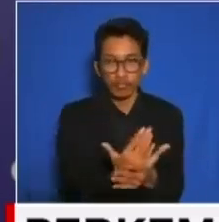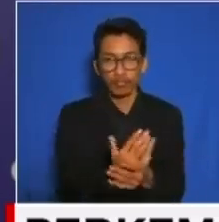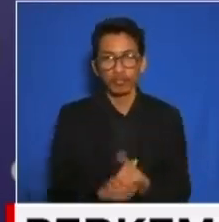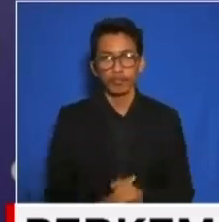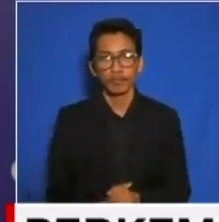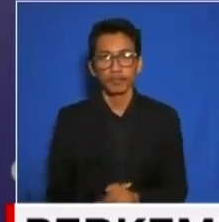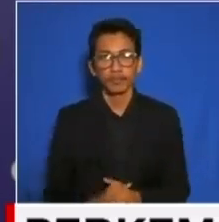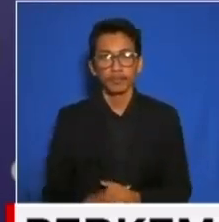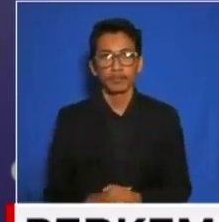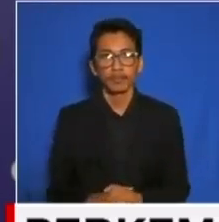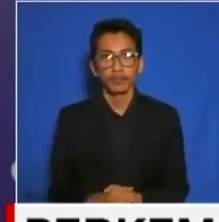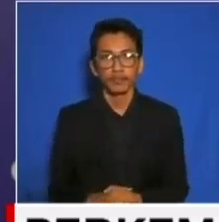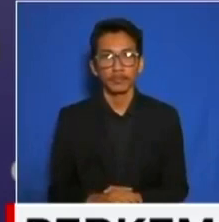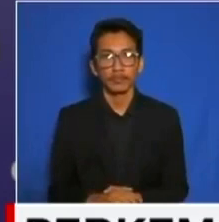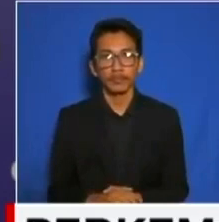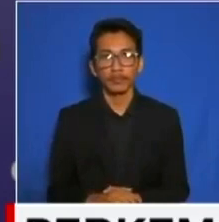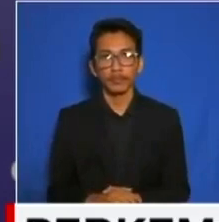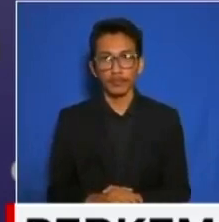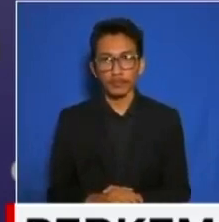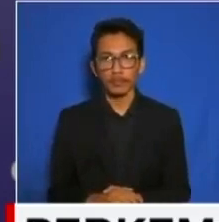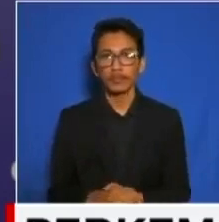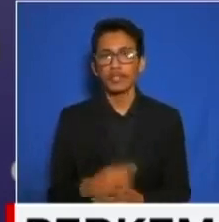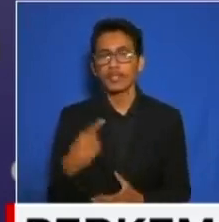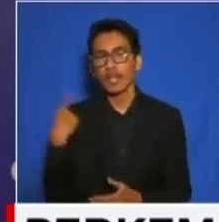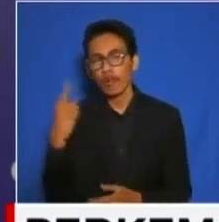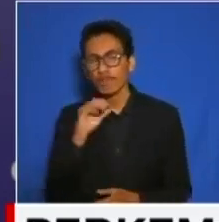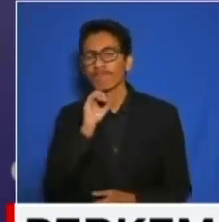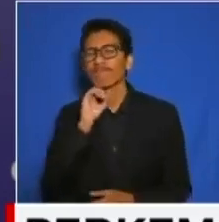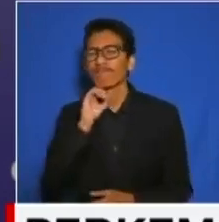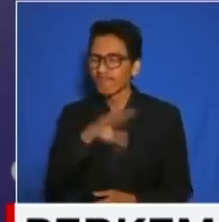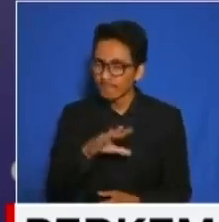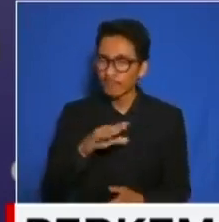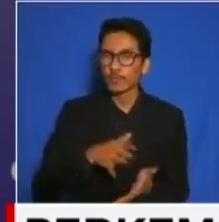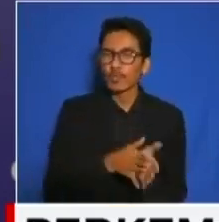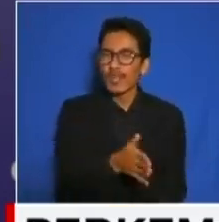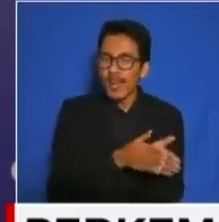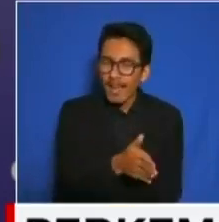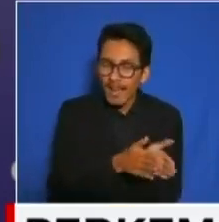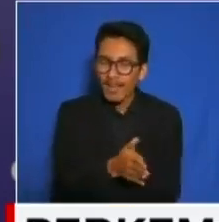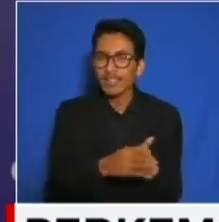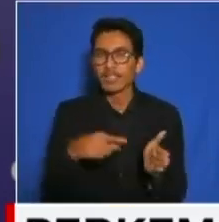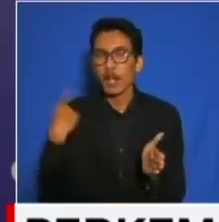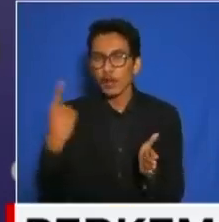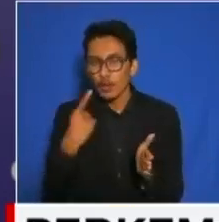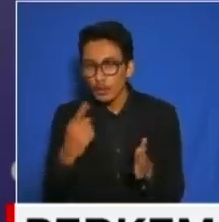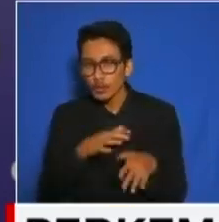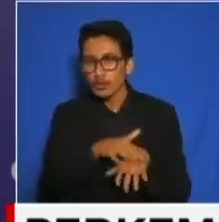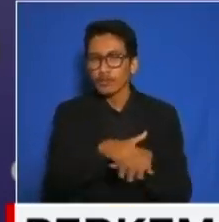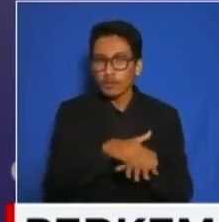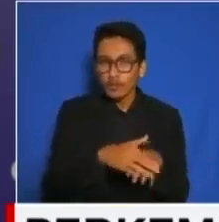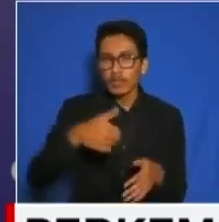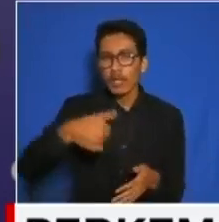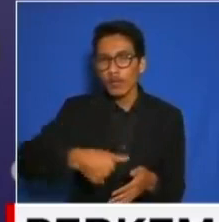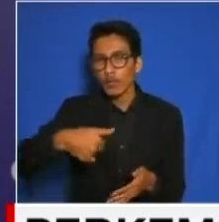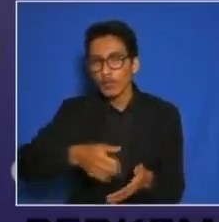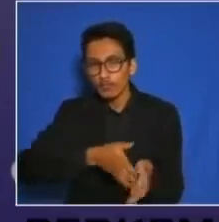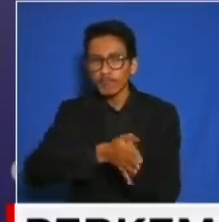henti-hentinya kami mengingatkan, cuci tangan sesering mungkin dengan menggunakan sabun dan air yang